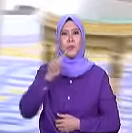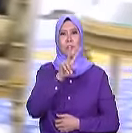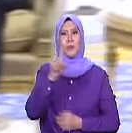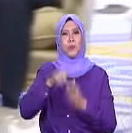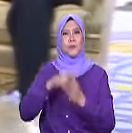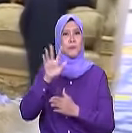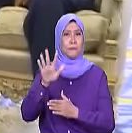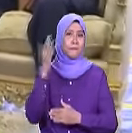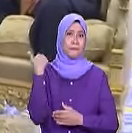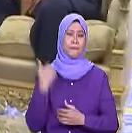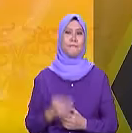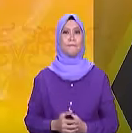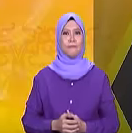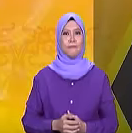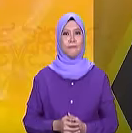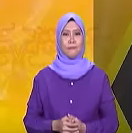lalu.